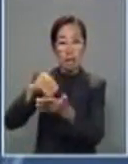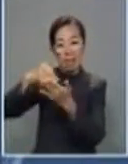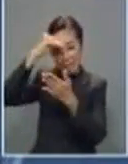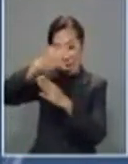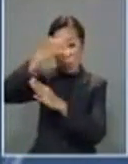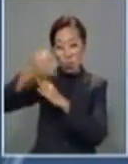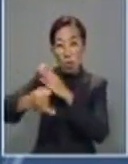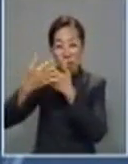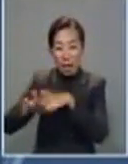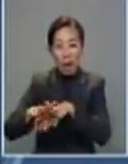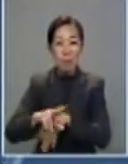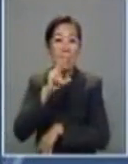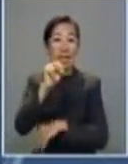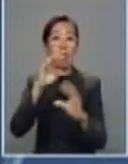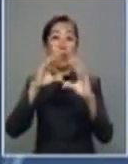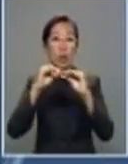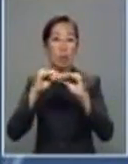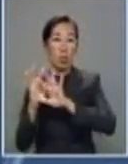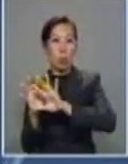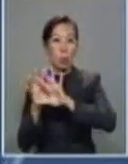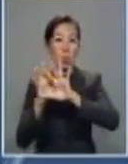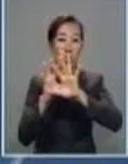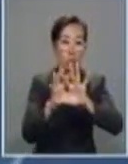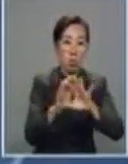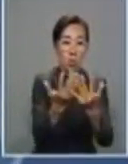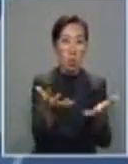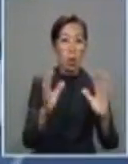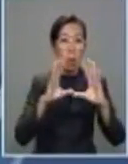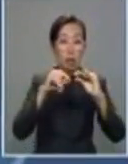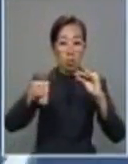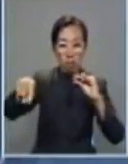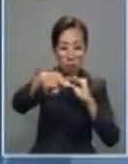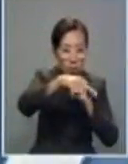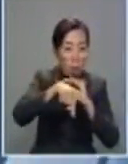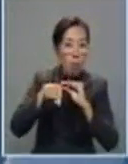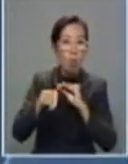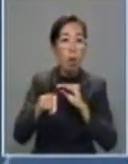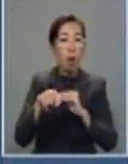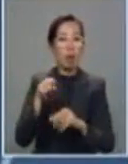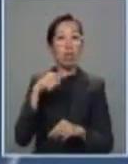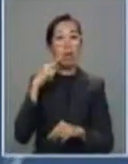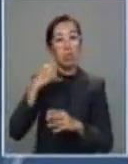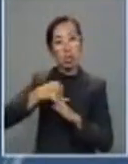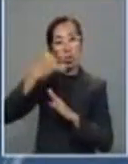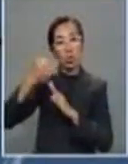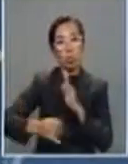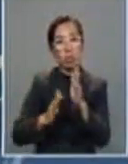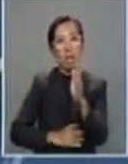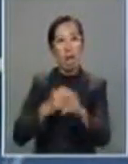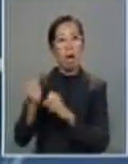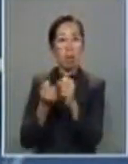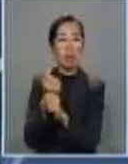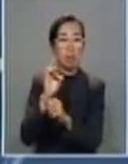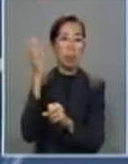ชุมกันเยอะนะครับแล้วแต่ละคนนะคือศิษย์เก่าเขาบอกว่าเมื่อ18ปีอะนะครับมากันเ